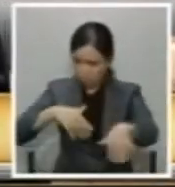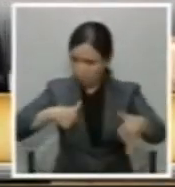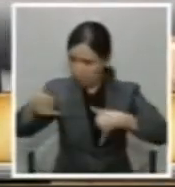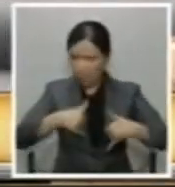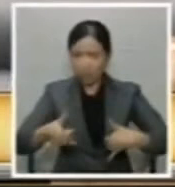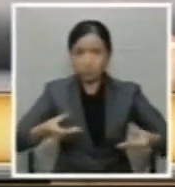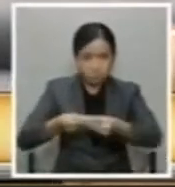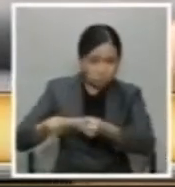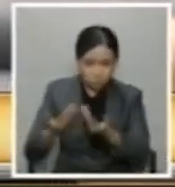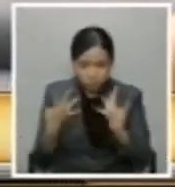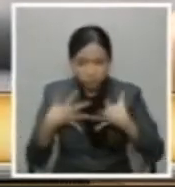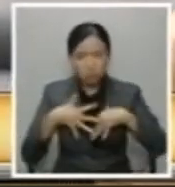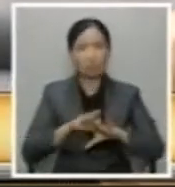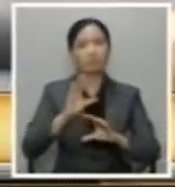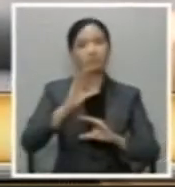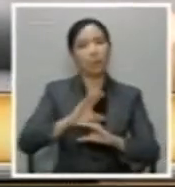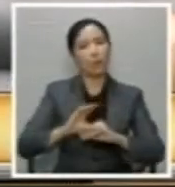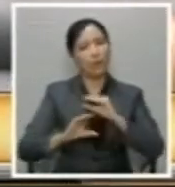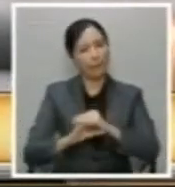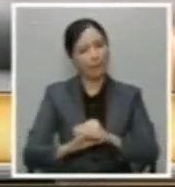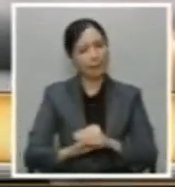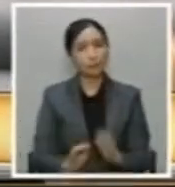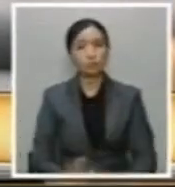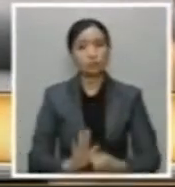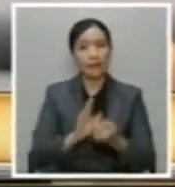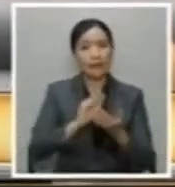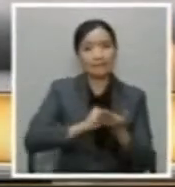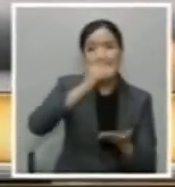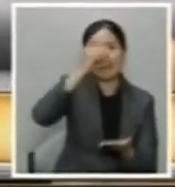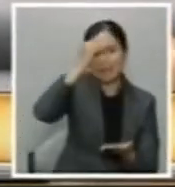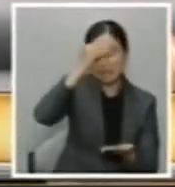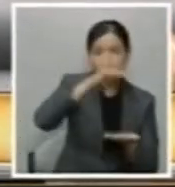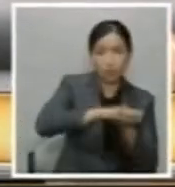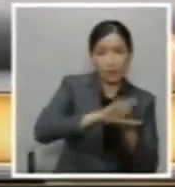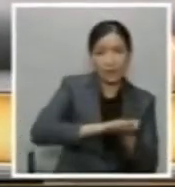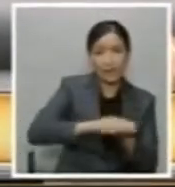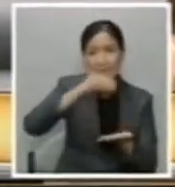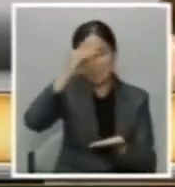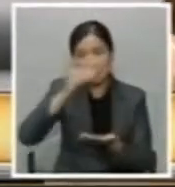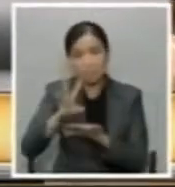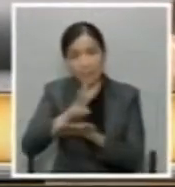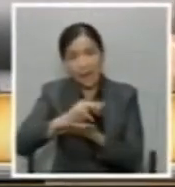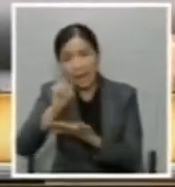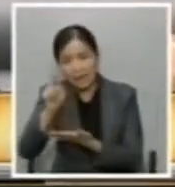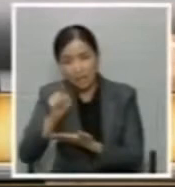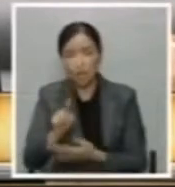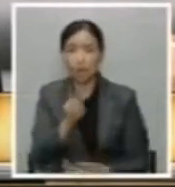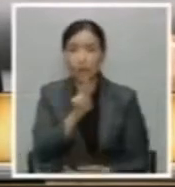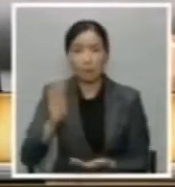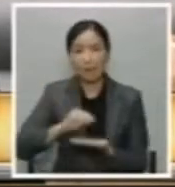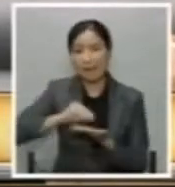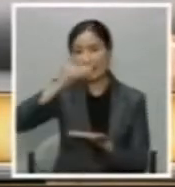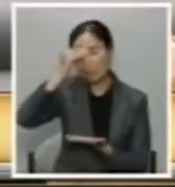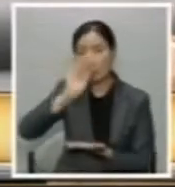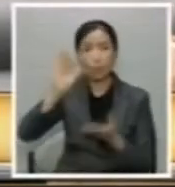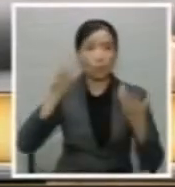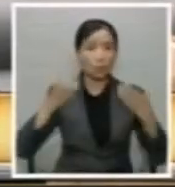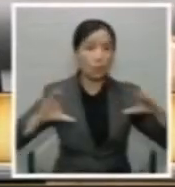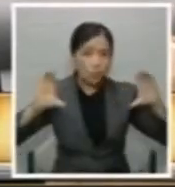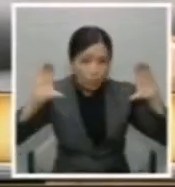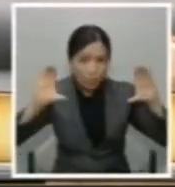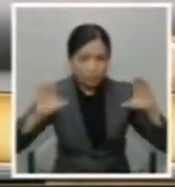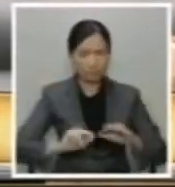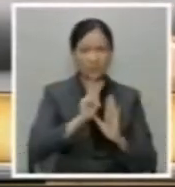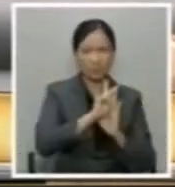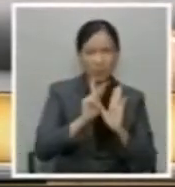ร่วมอย่างในกรณีของนักเรียนนักศึกษานะครับเราไปดูระบบการศึกษาของรัฐครับเราไปดูว่